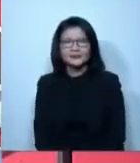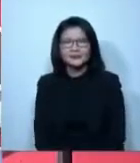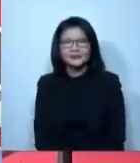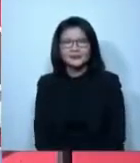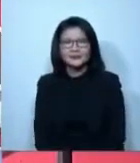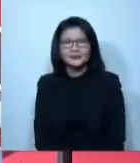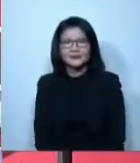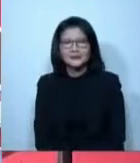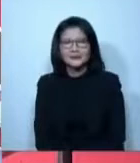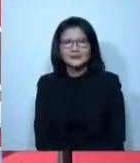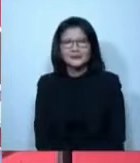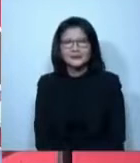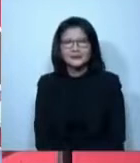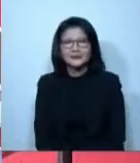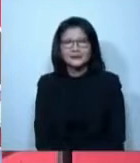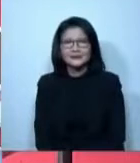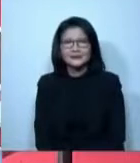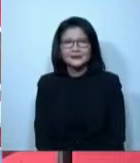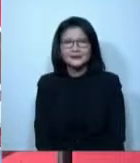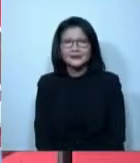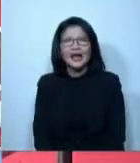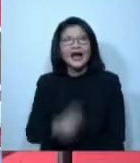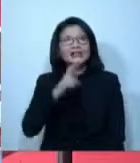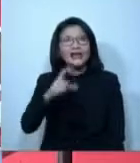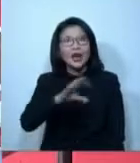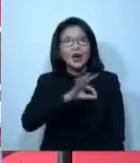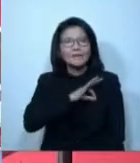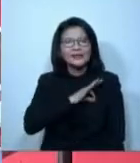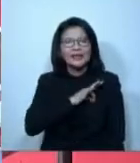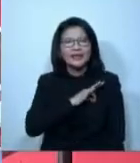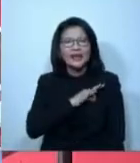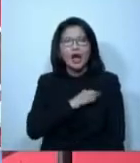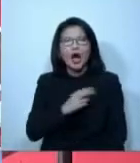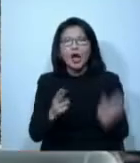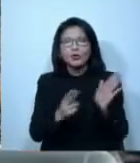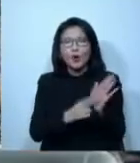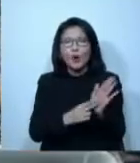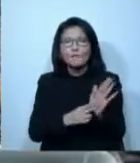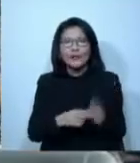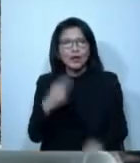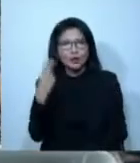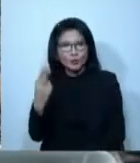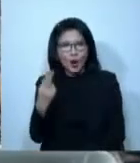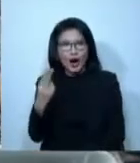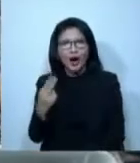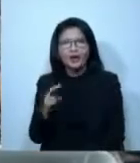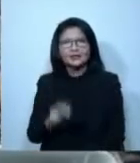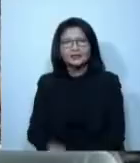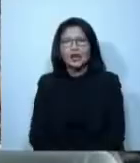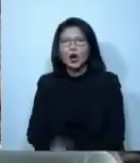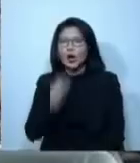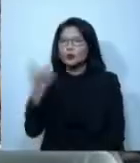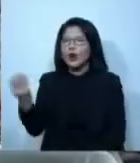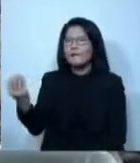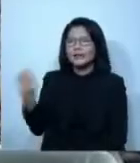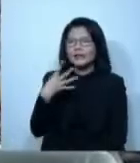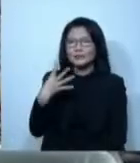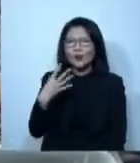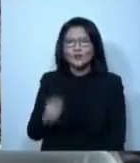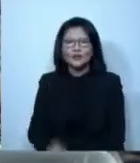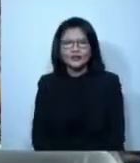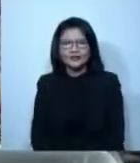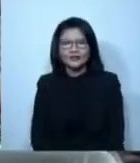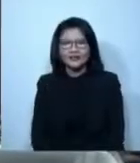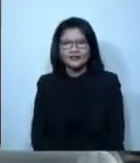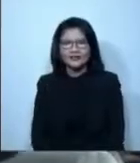dan selanjutnya kami persilakan kembali kepada calon Presiden nomor urut du untuk merespon tanggapan dari kedua